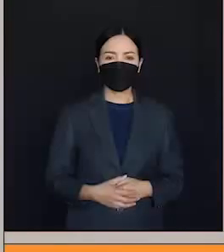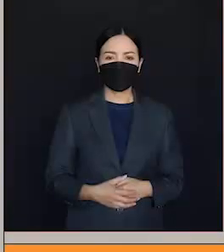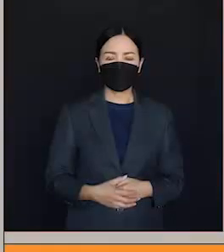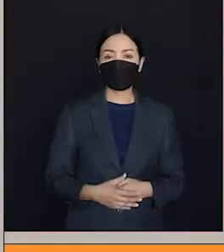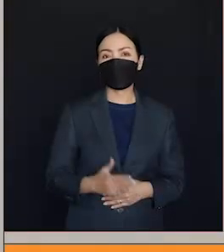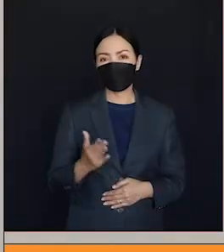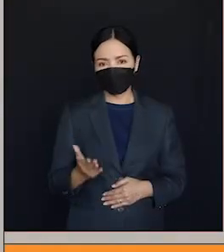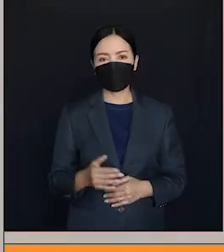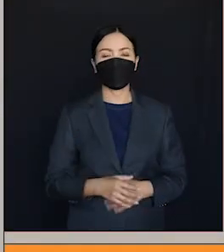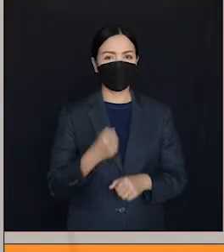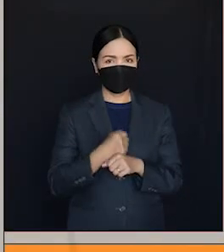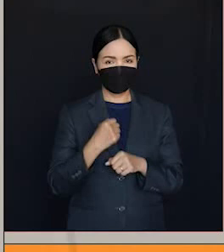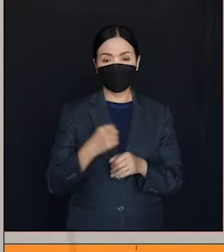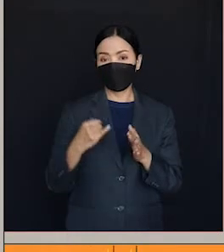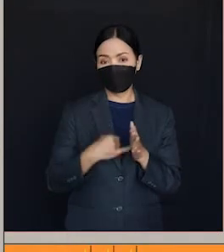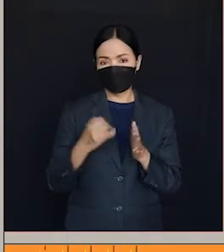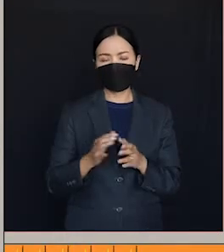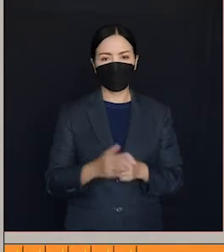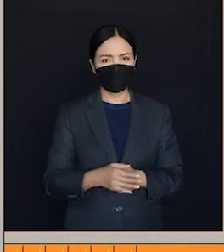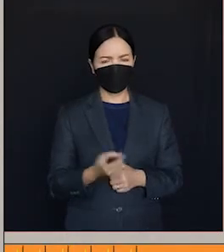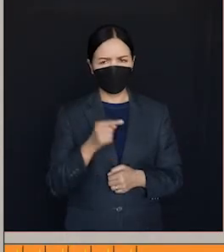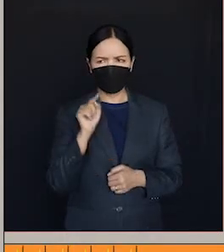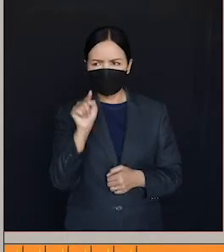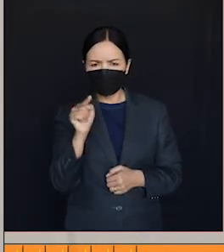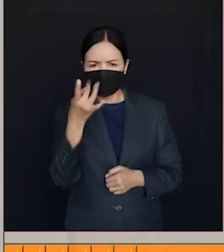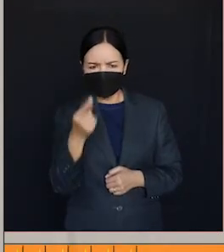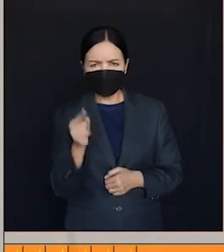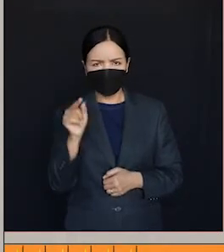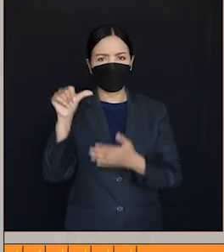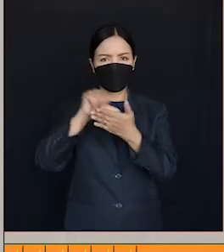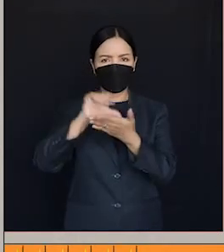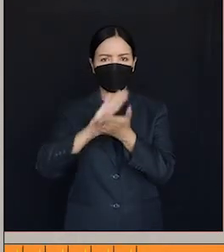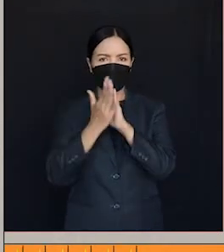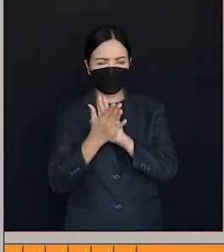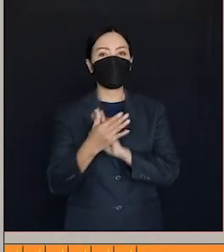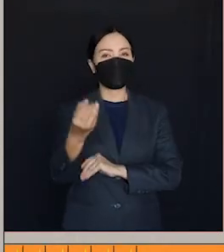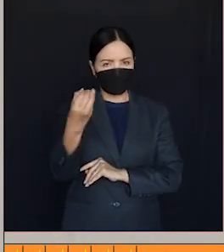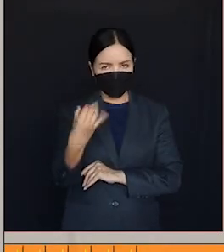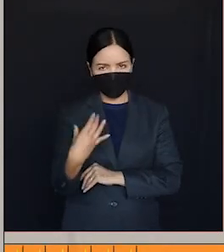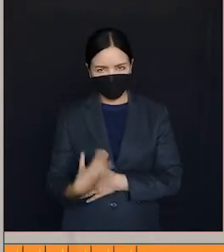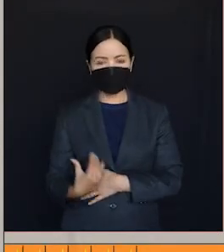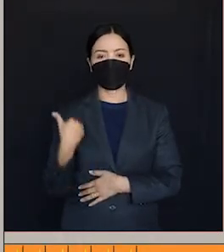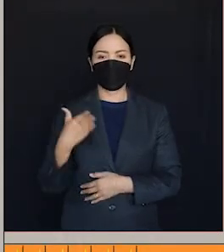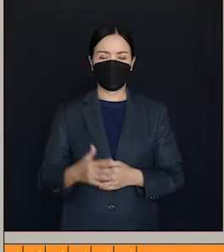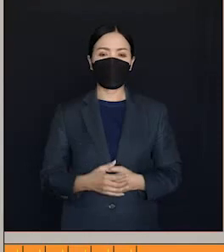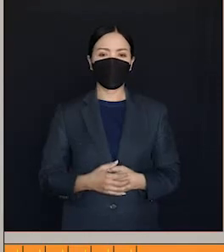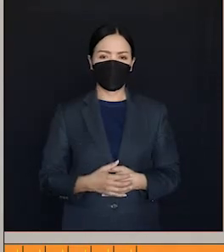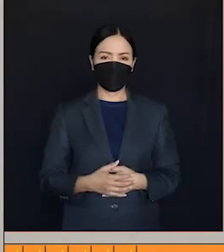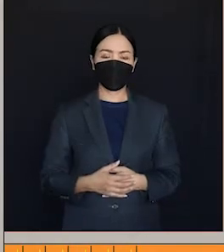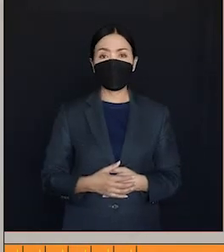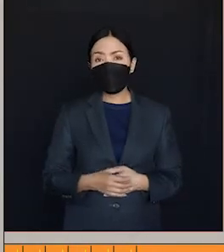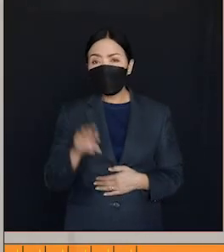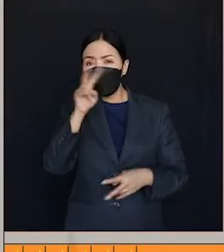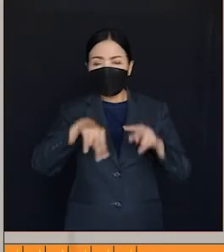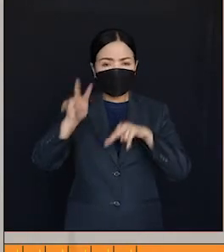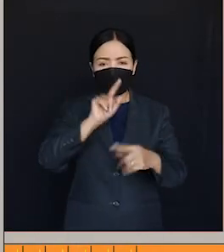อย่างนี้ถือว่าทำงานง่ายนะคะเพราะว่าบอกจุดเลยว่าจุดไหนอะไรยังไง ที่ต ้องไปแก ้ มันไม่ใช่แค่บอกว่าตรวจแค่พบว่